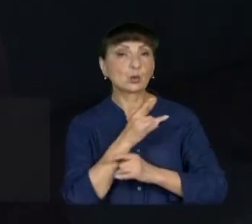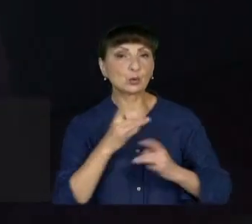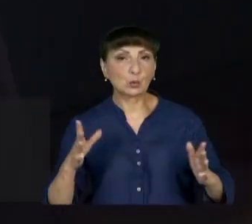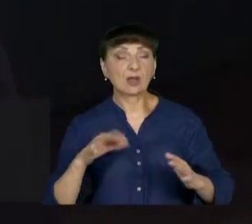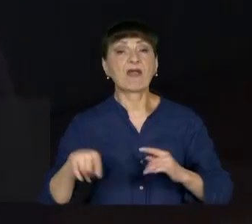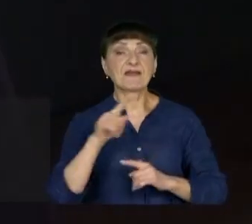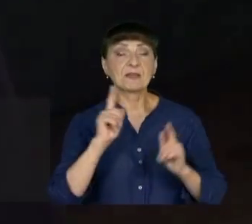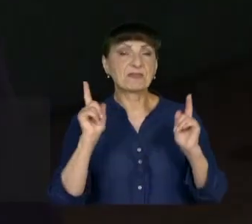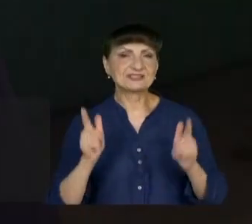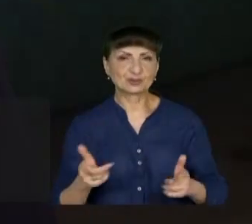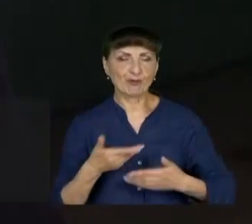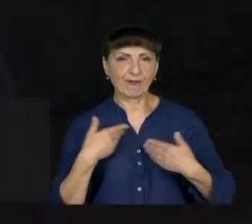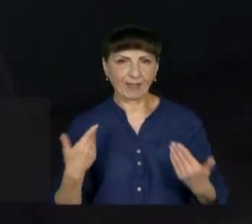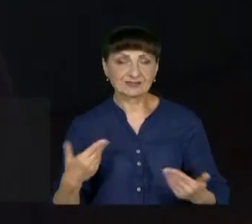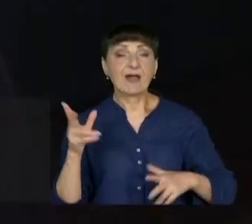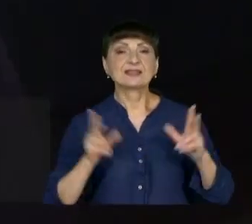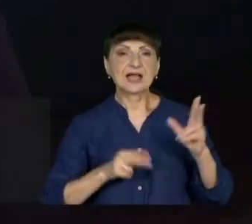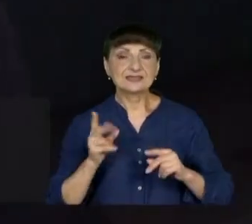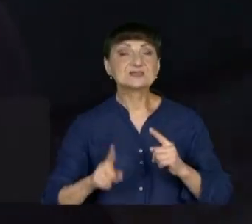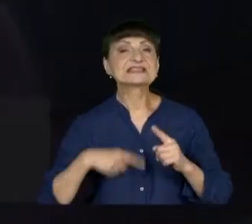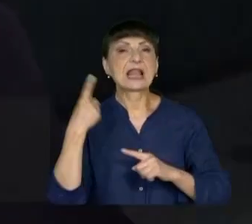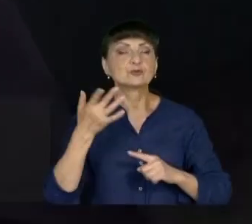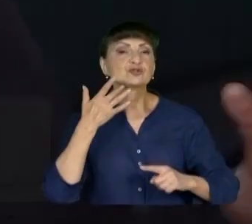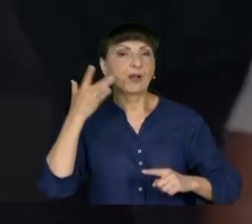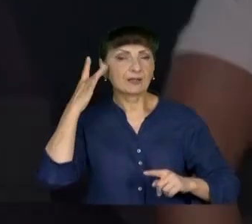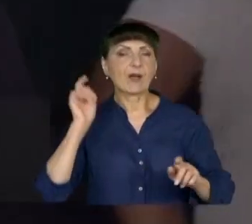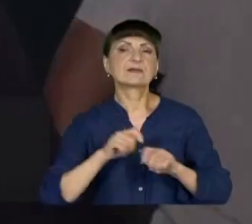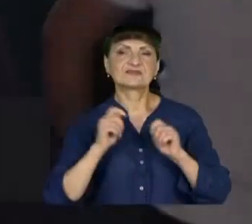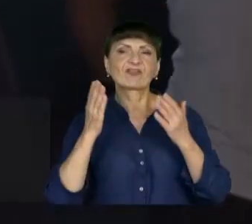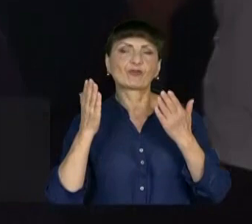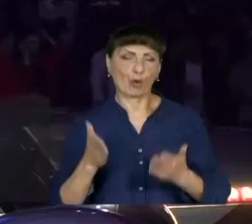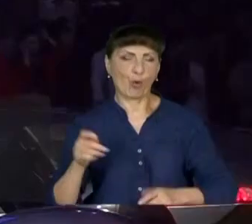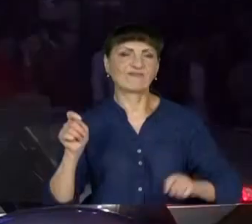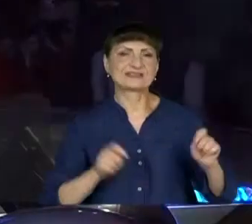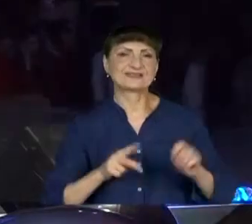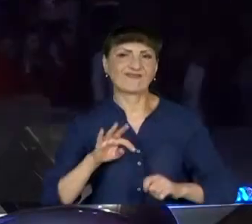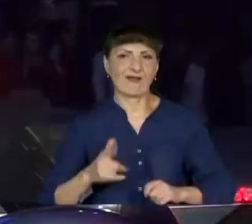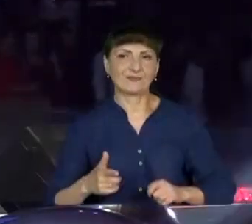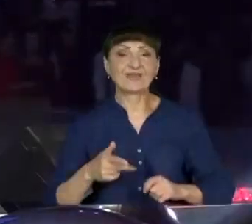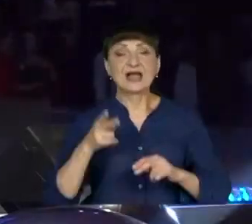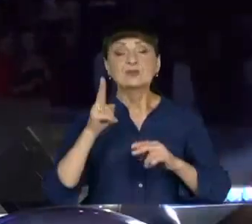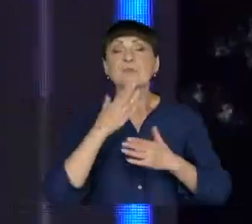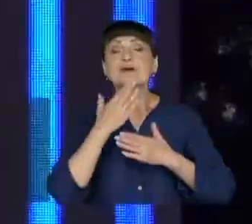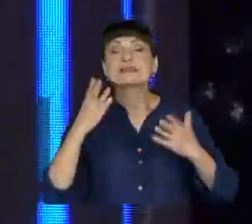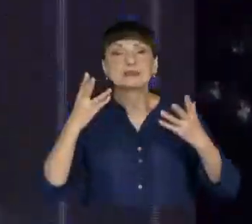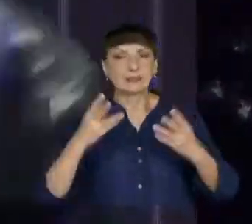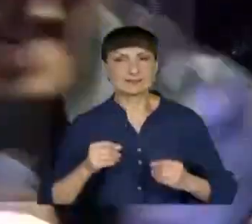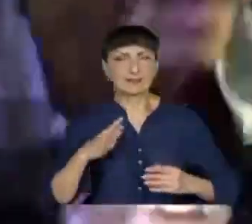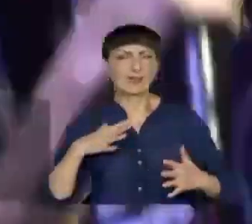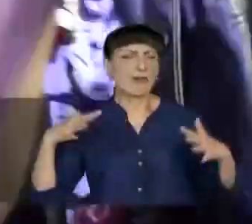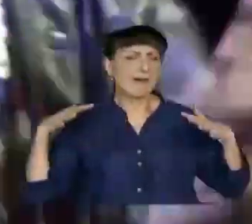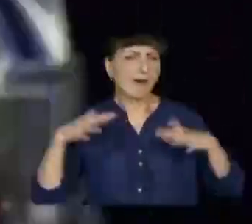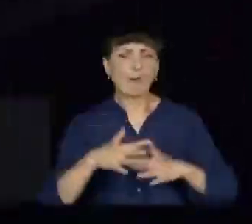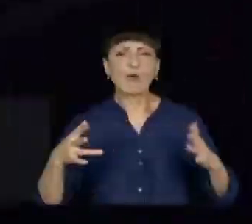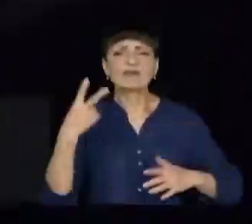они поддержали нас. Надеемся и следующим летом организовать такой фестиваль. В заключительный день фестиваля был аншлаг.